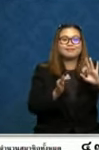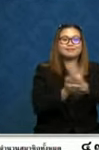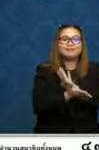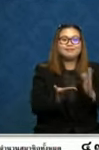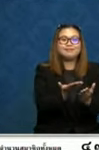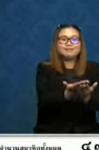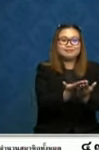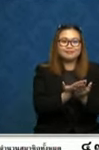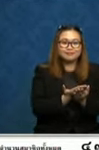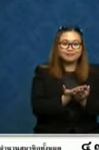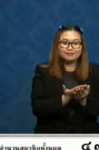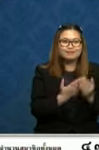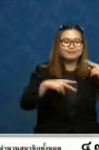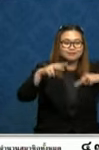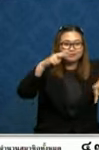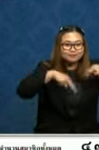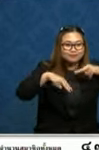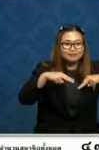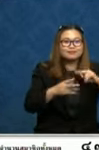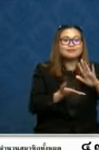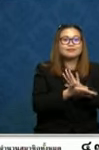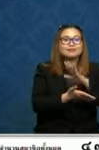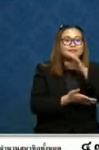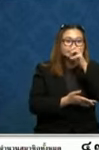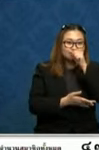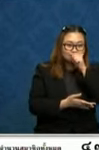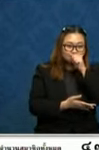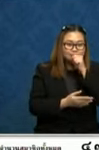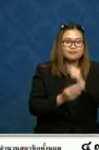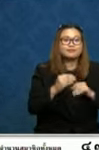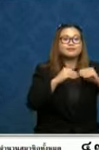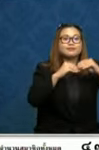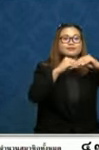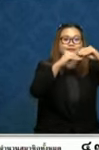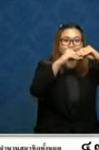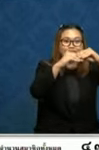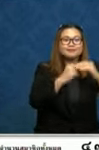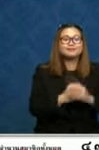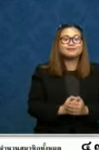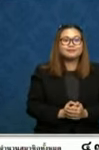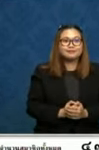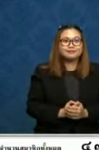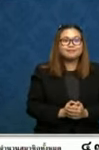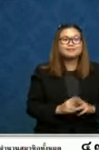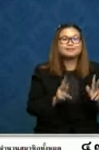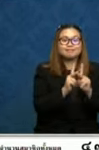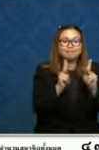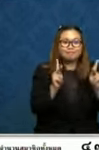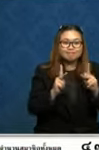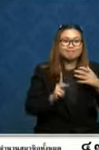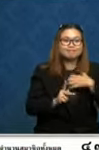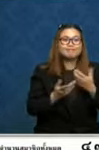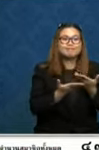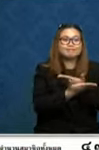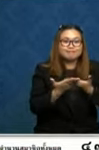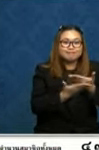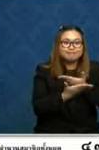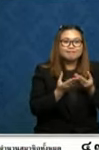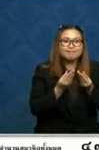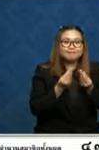าไม่ว่าจะเป็นเอกสารลับหรือเป็นข้อมูลเพิ่มเติมนะคะที่ทางกรรมธิการเนี่ยอยากจะพิจารณาน